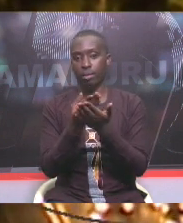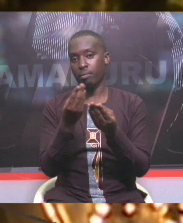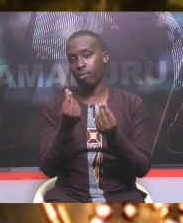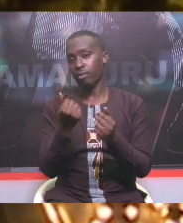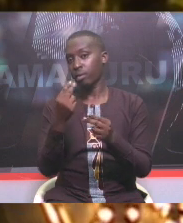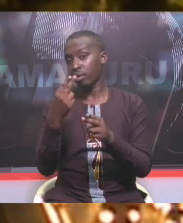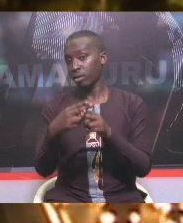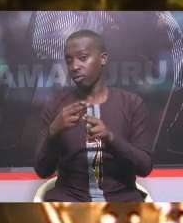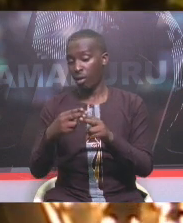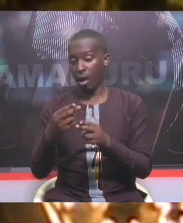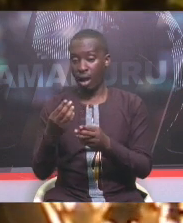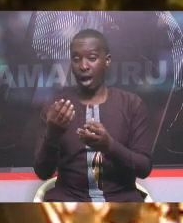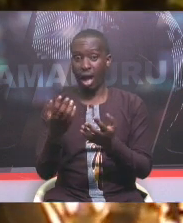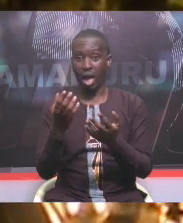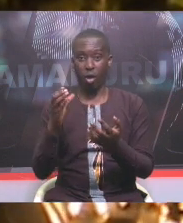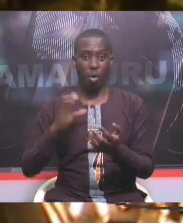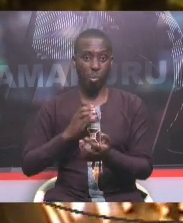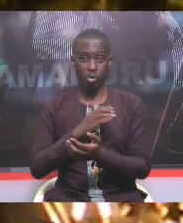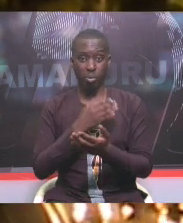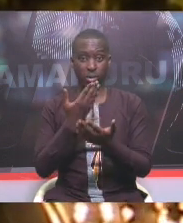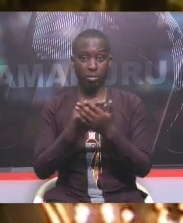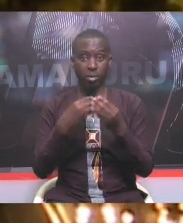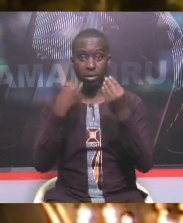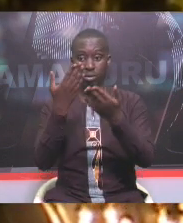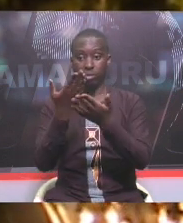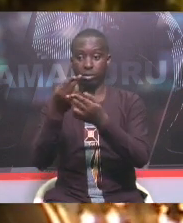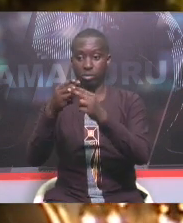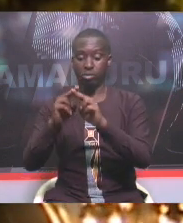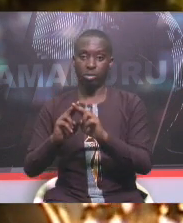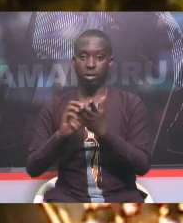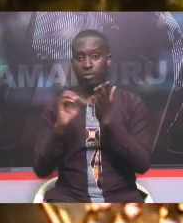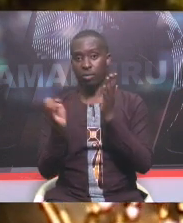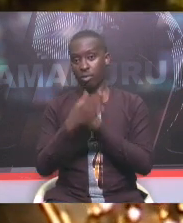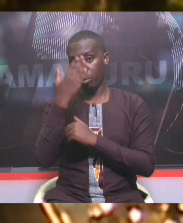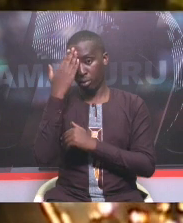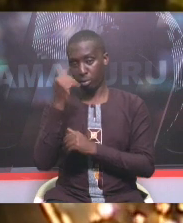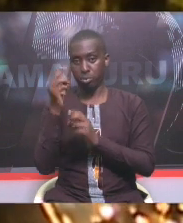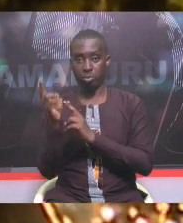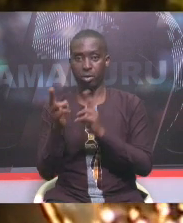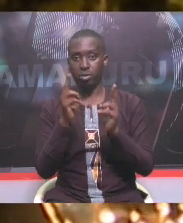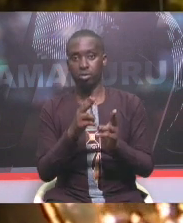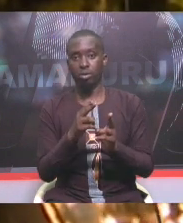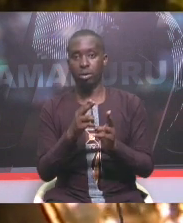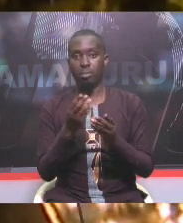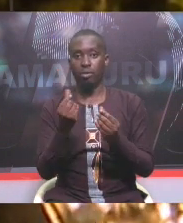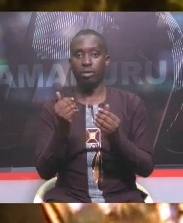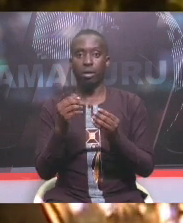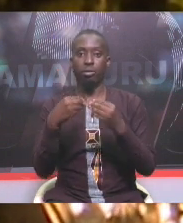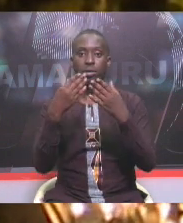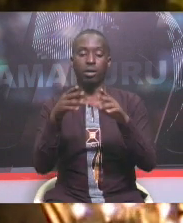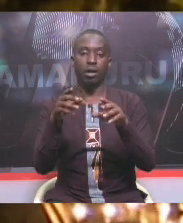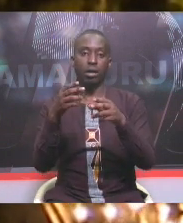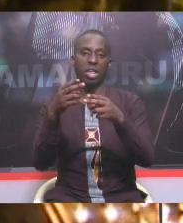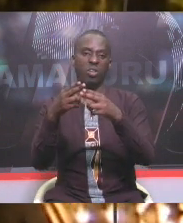yitwa aya komisiyo basabwa gutanga iyo bagiye gusaba inguzanyo yakurwaho kuko ngo n'ubundi baba ayo baba bagiye gutanga